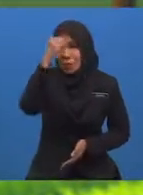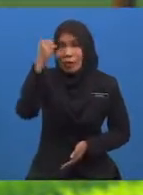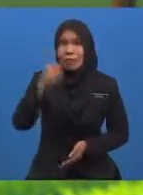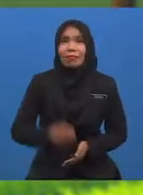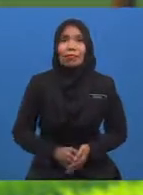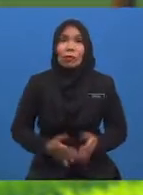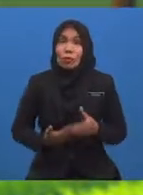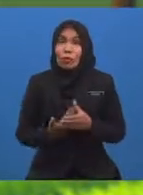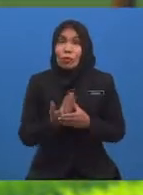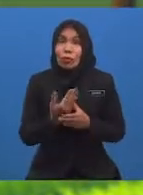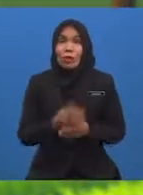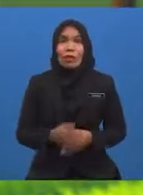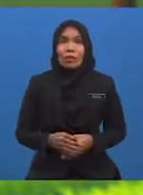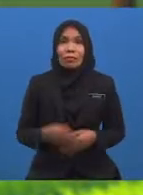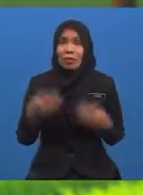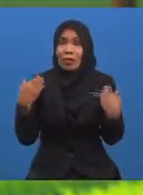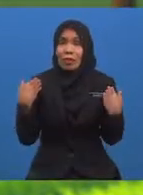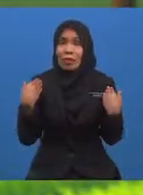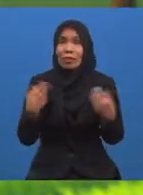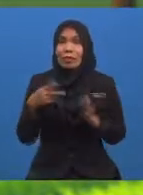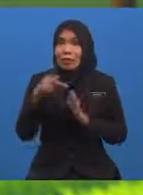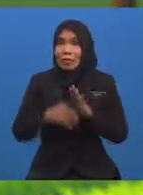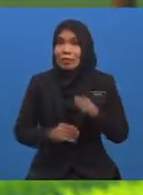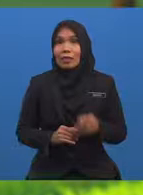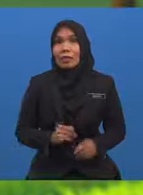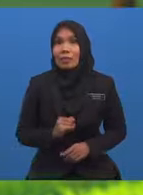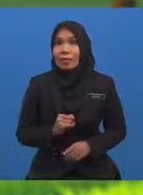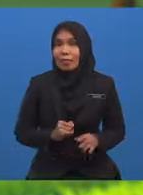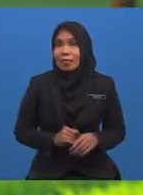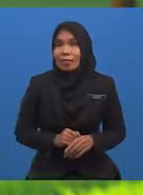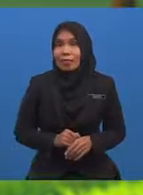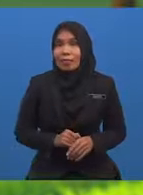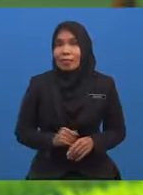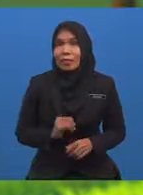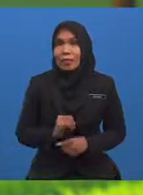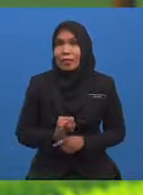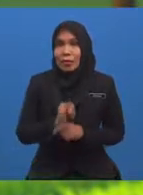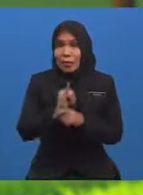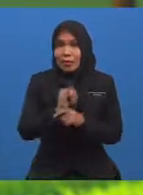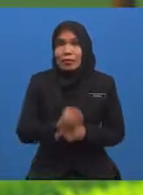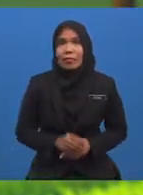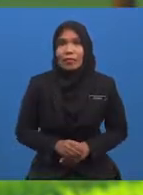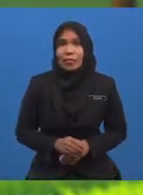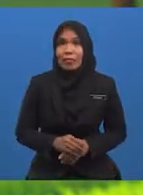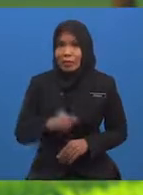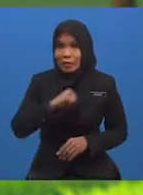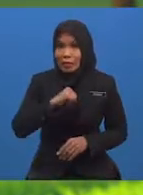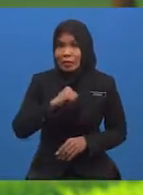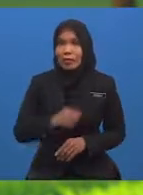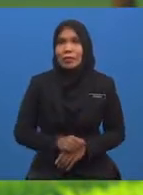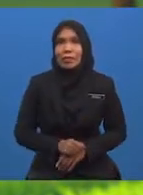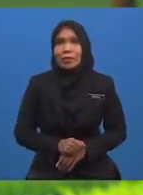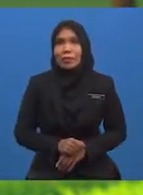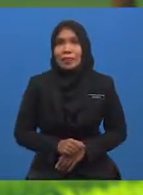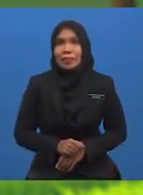yang tersendiri untuk merawat penyakit atau luka itu tadi. Sebagai contoh,